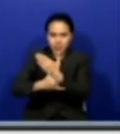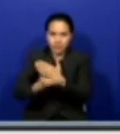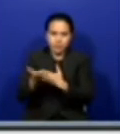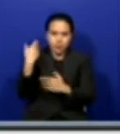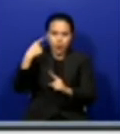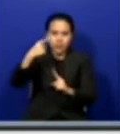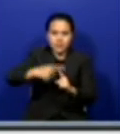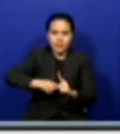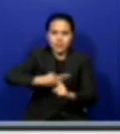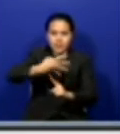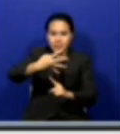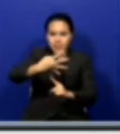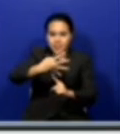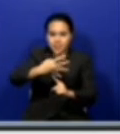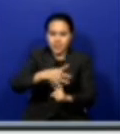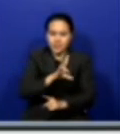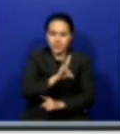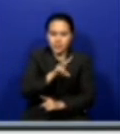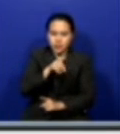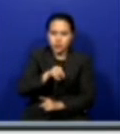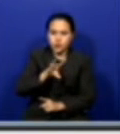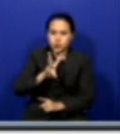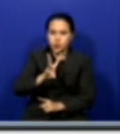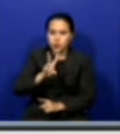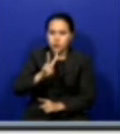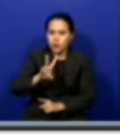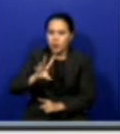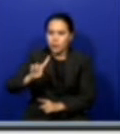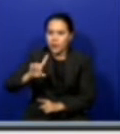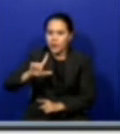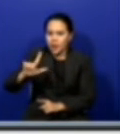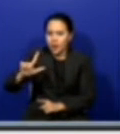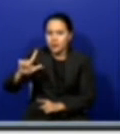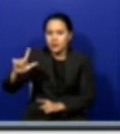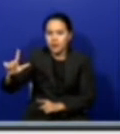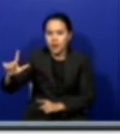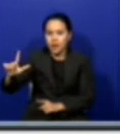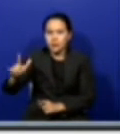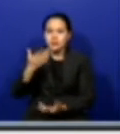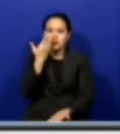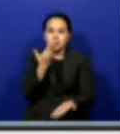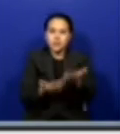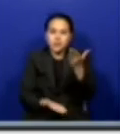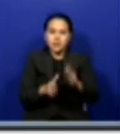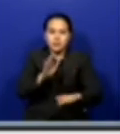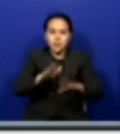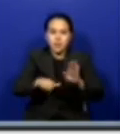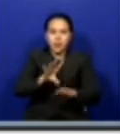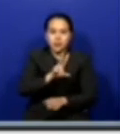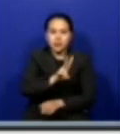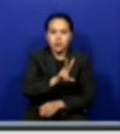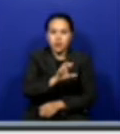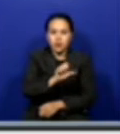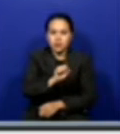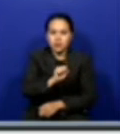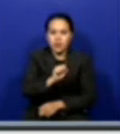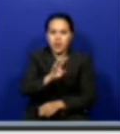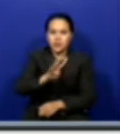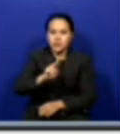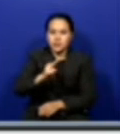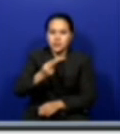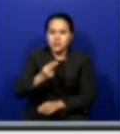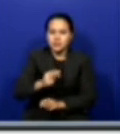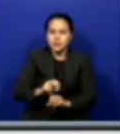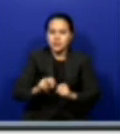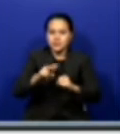ที่ 7.628 ล้านล้านบาทหรือประมาณ 240,000 ล้านเหรียญสหรัฐ